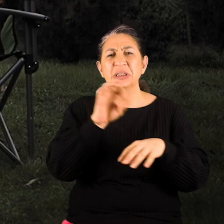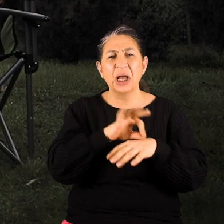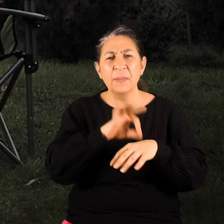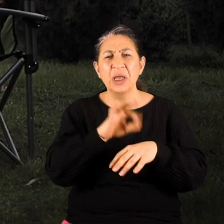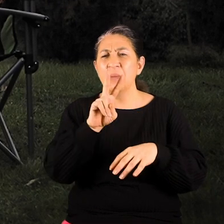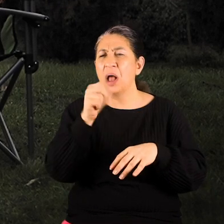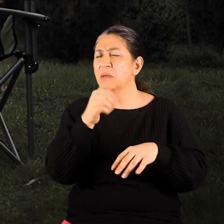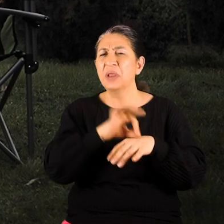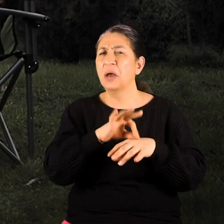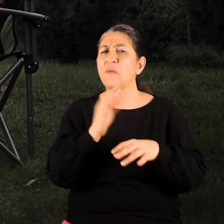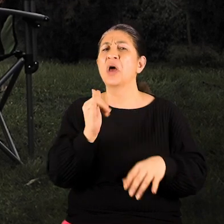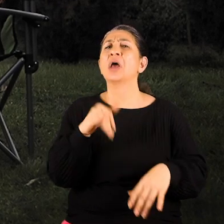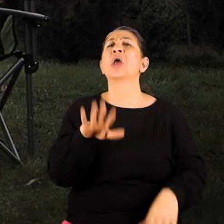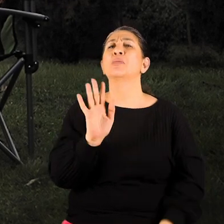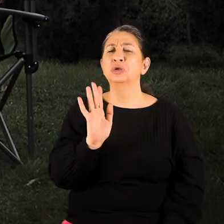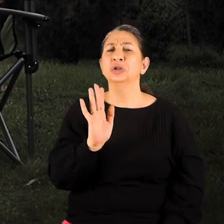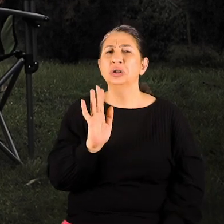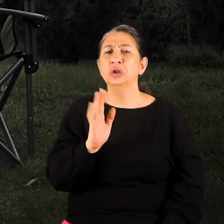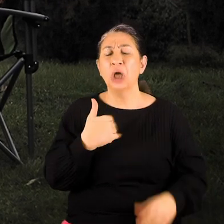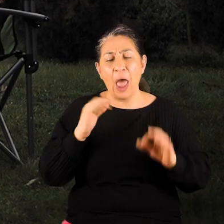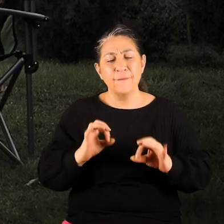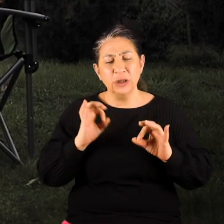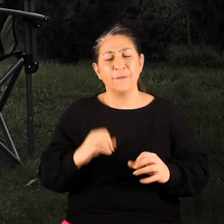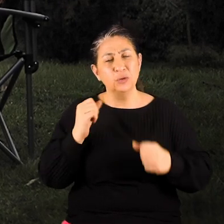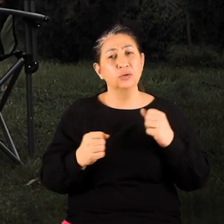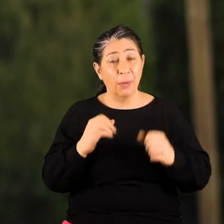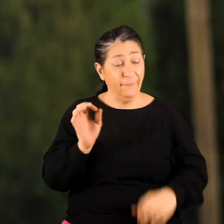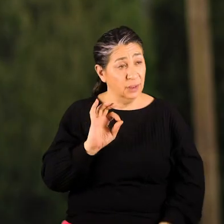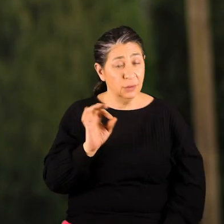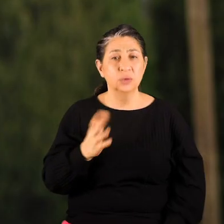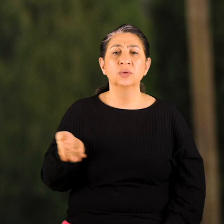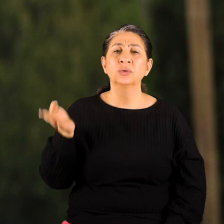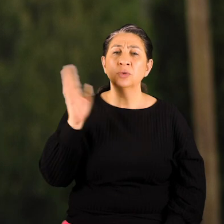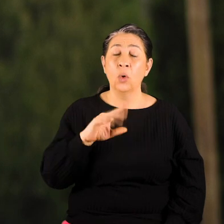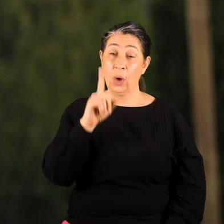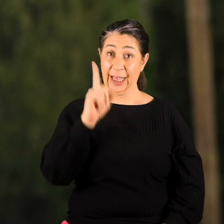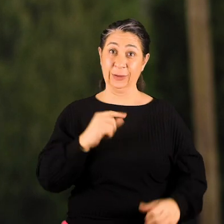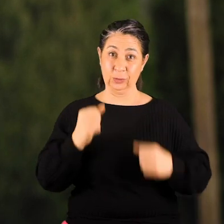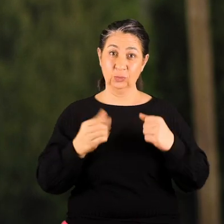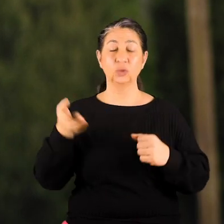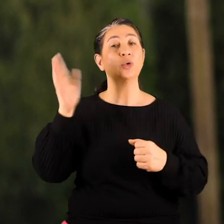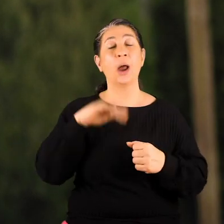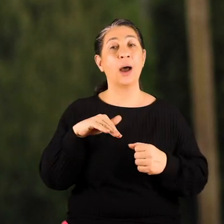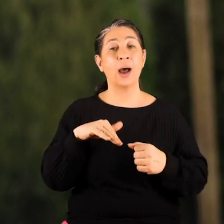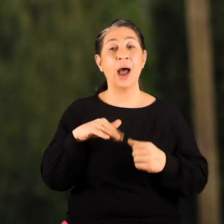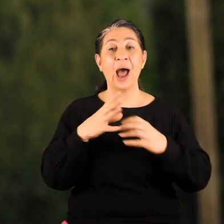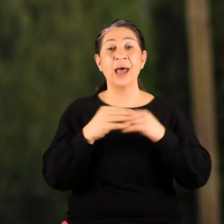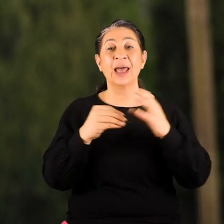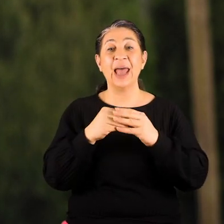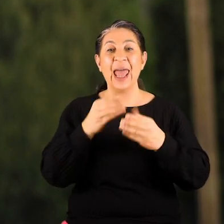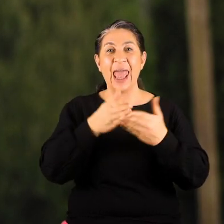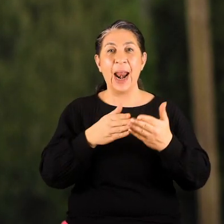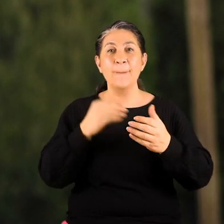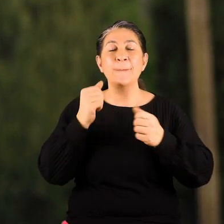26 dakikada mı ne koştum? Fena süper. Da değmiş yani. O kadar aynen. yavaş koştum dediğime rağmen. Aynen. Sonra o ilk koşumdu. Sonra da Adana Yarım